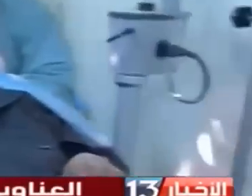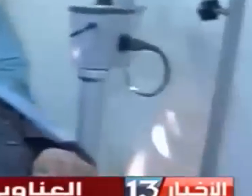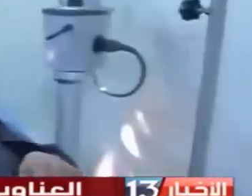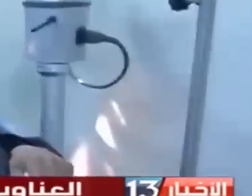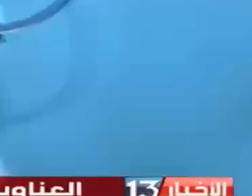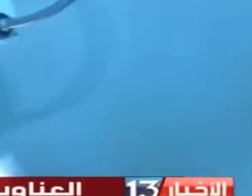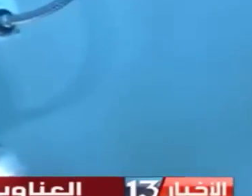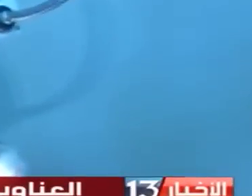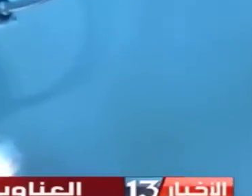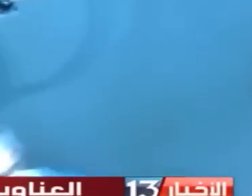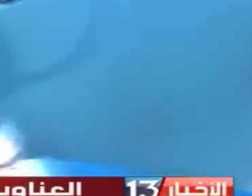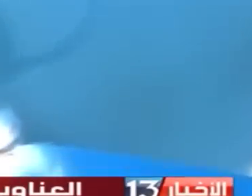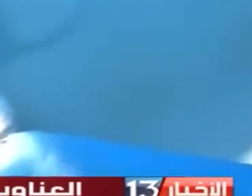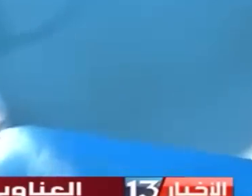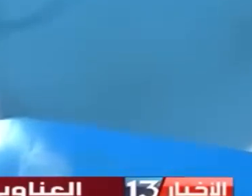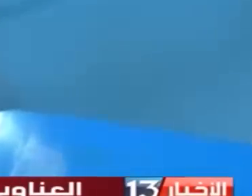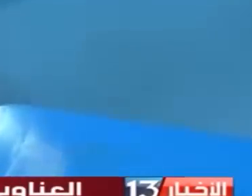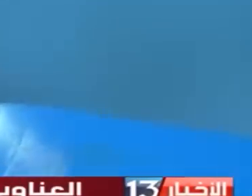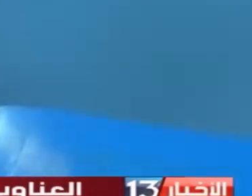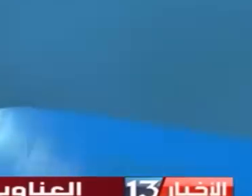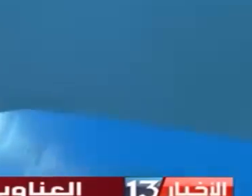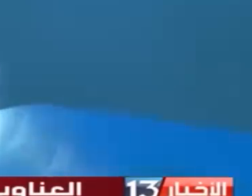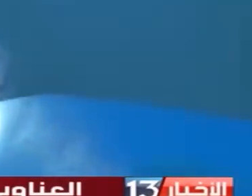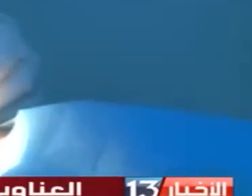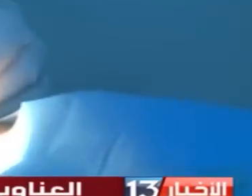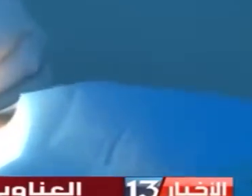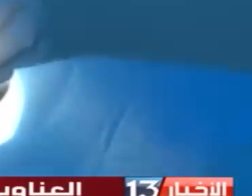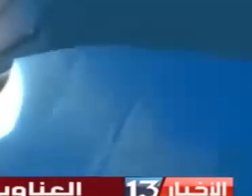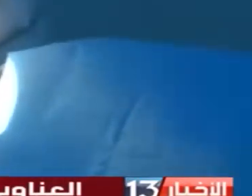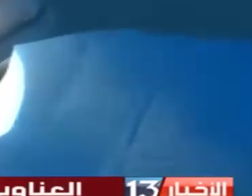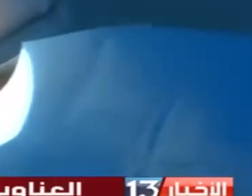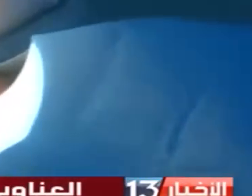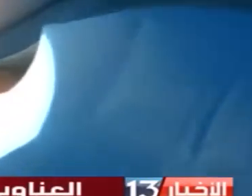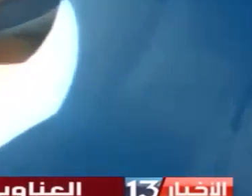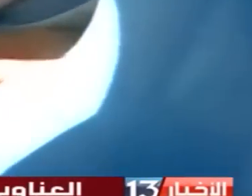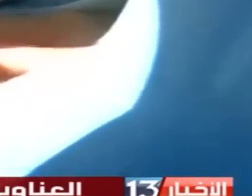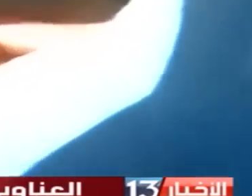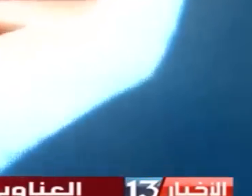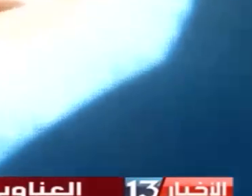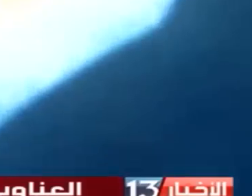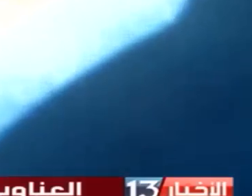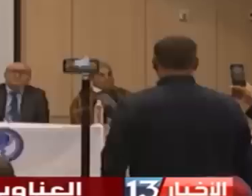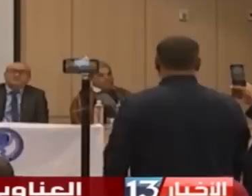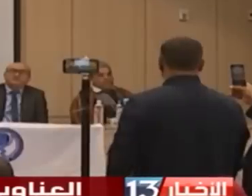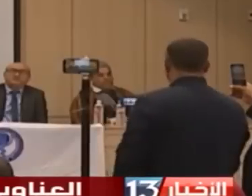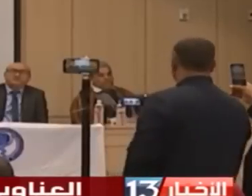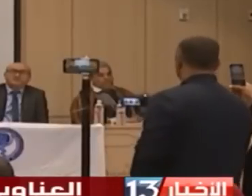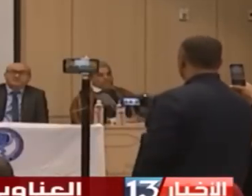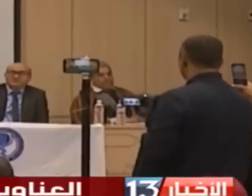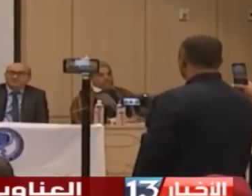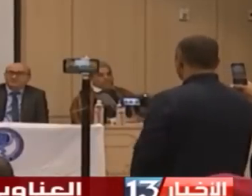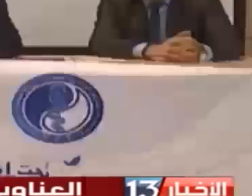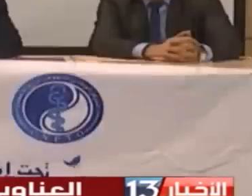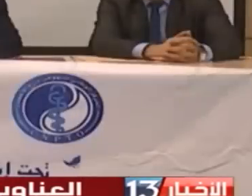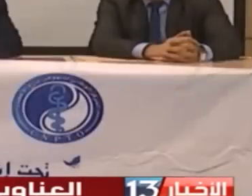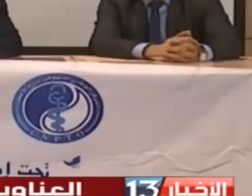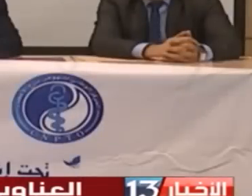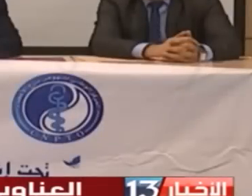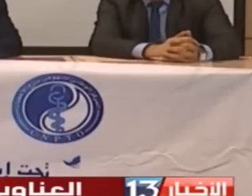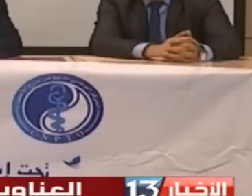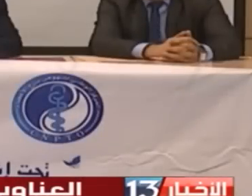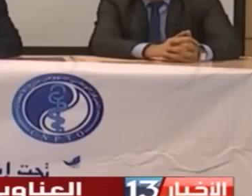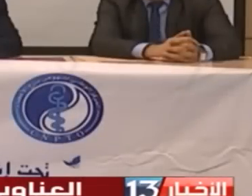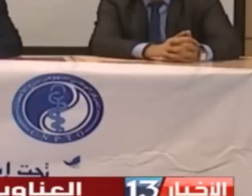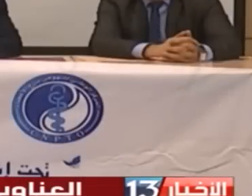10,500 تونسي تحت برنامج تصفية الدم، 1,800 منهم ينتظرون متبرعا، وثقافة تبرع بالأعضاء رهان